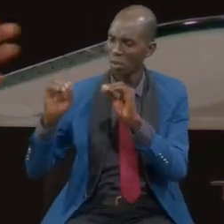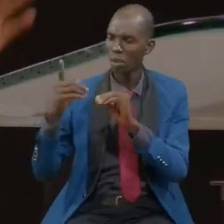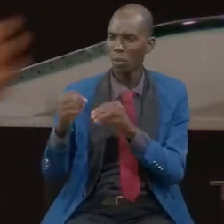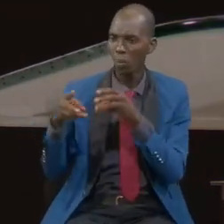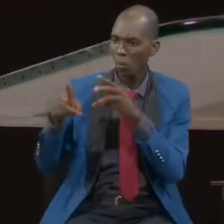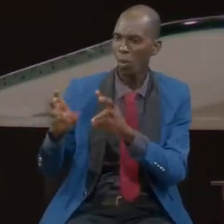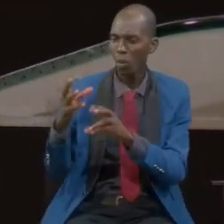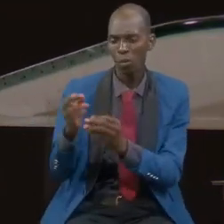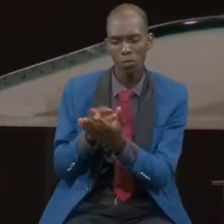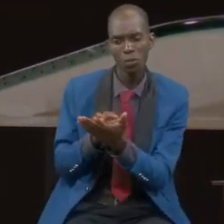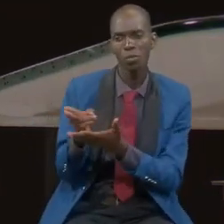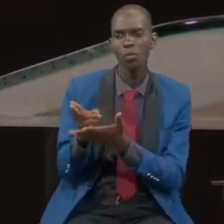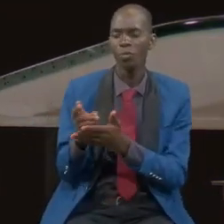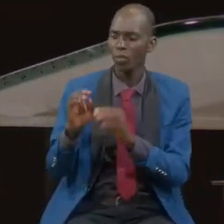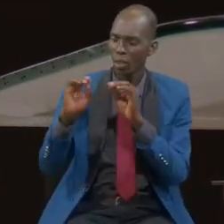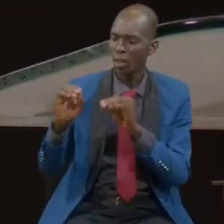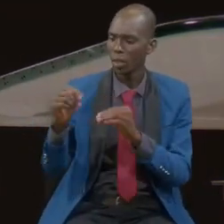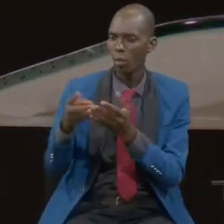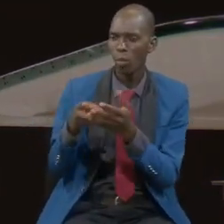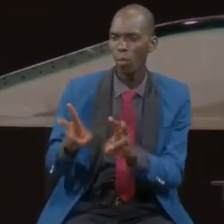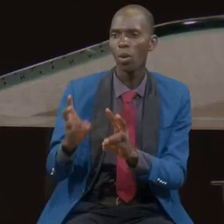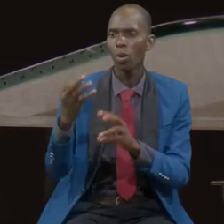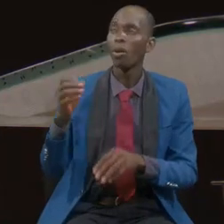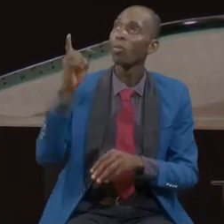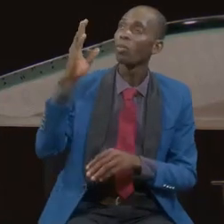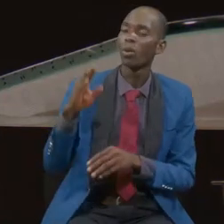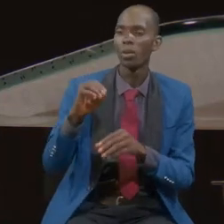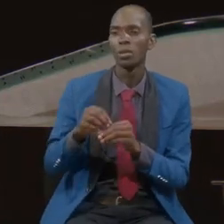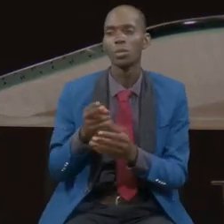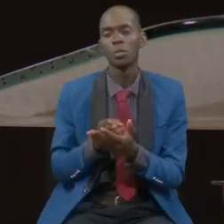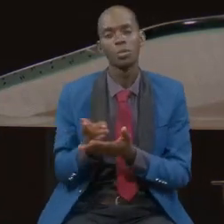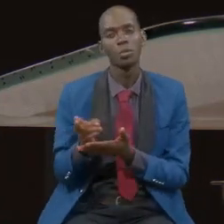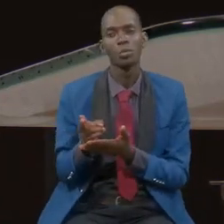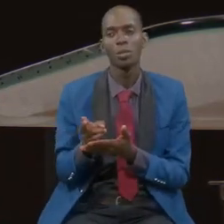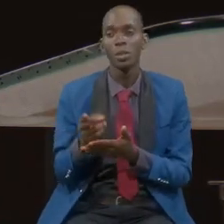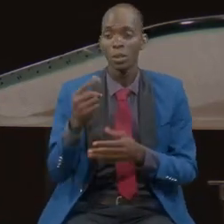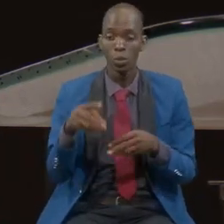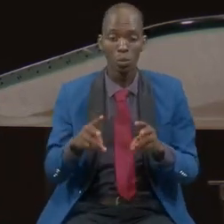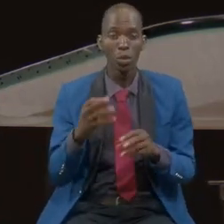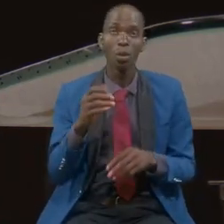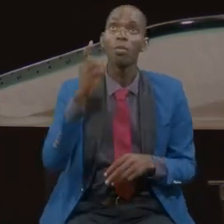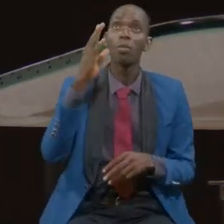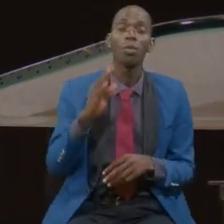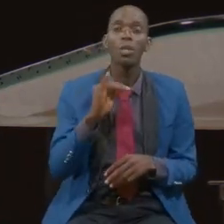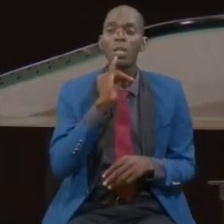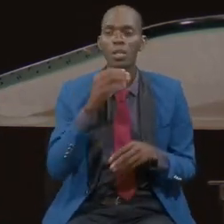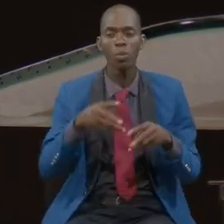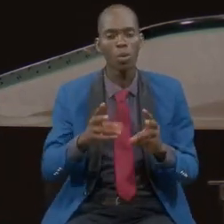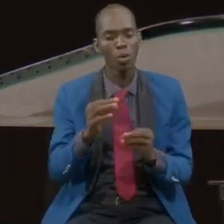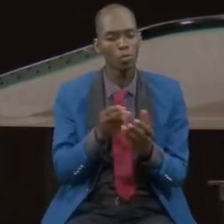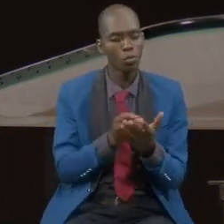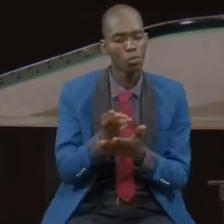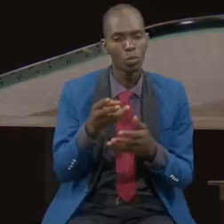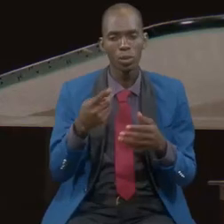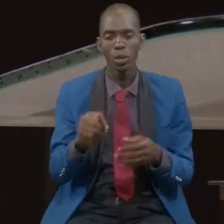vérité. Tu enseignes la voie de Dieu selon la vérité. La voie de Dieu, c'est la voie de la vérité,